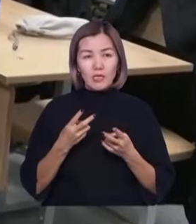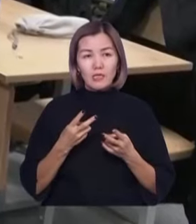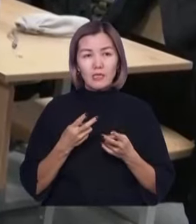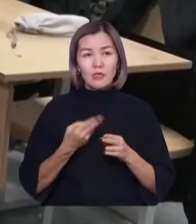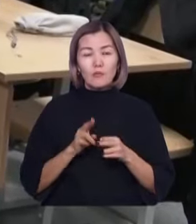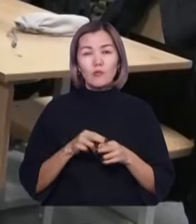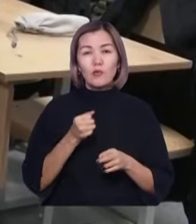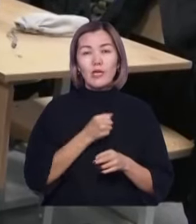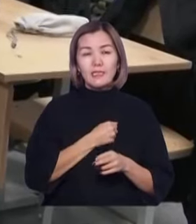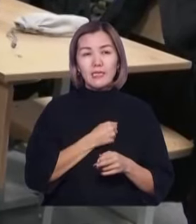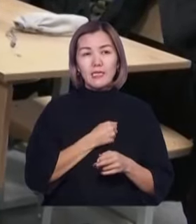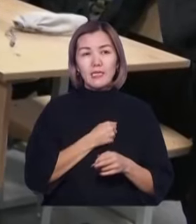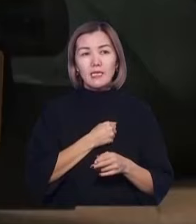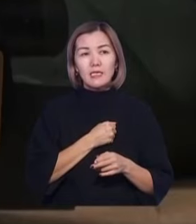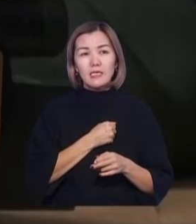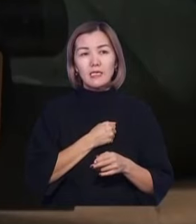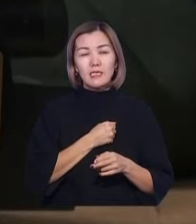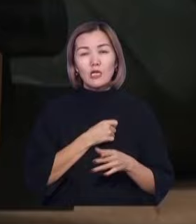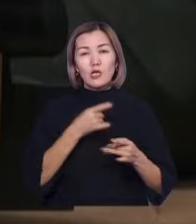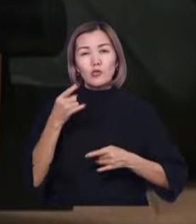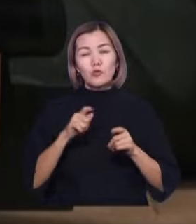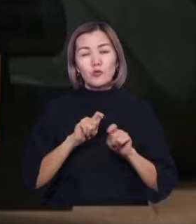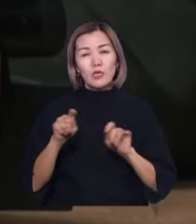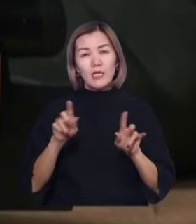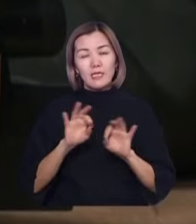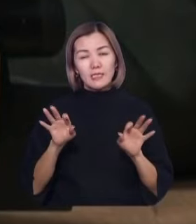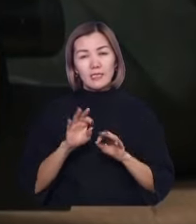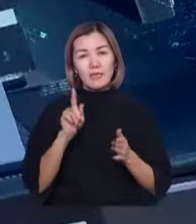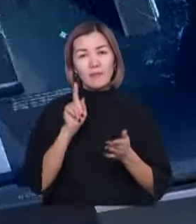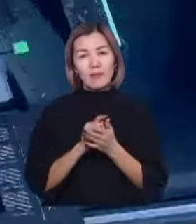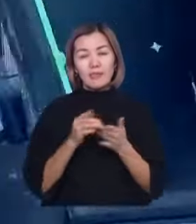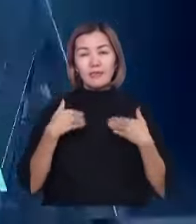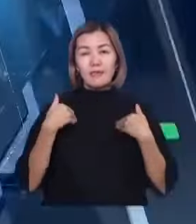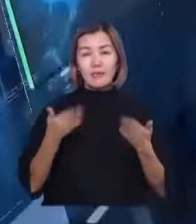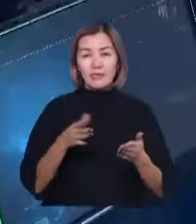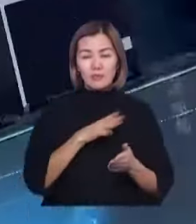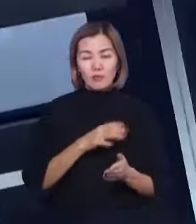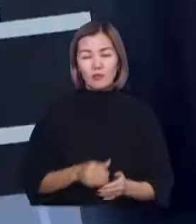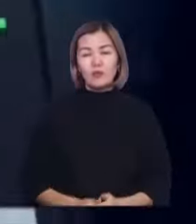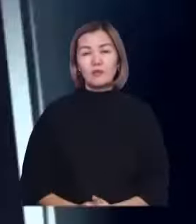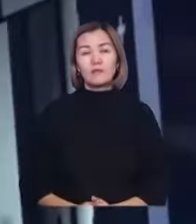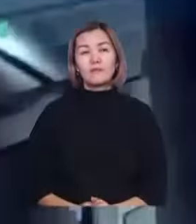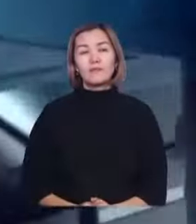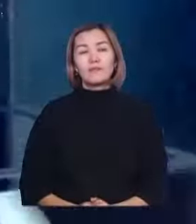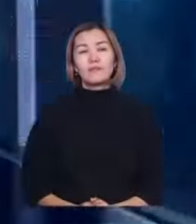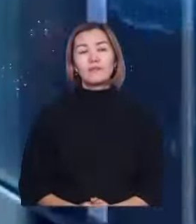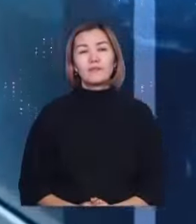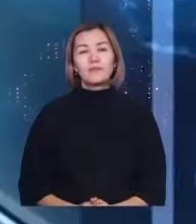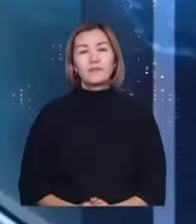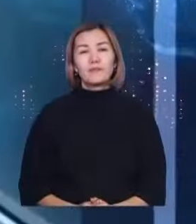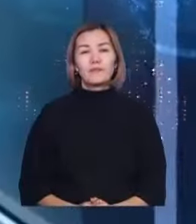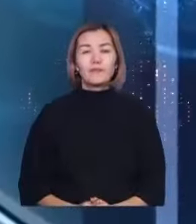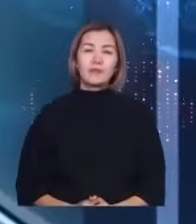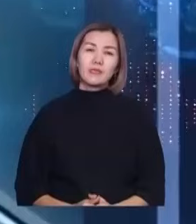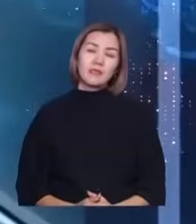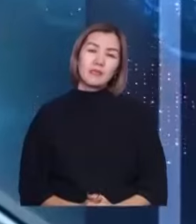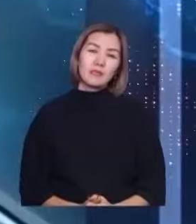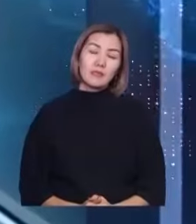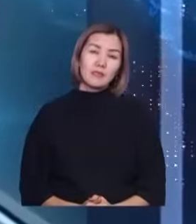Бұл әскерилердің дискурста журналистерге айтқан басты кеңесі. Меруерт Қыдырбайқызы, Бекжан Кенжебай, Жетісу